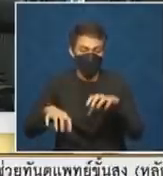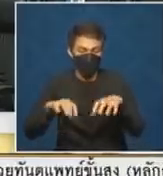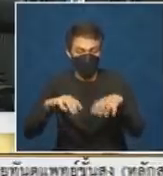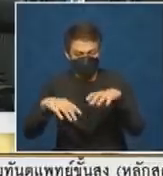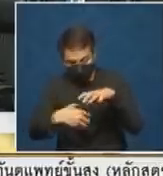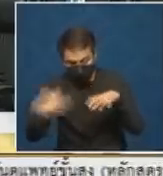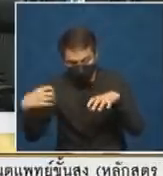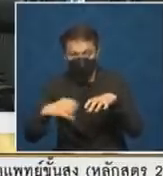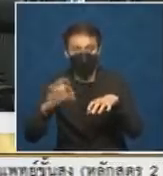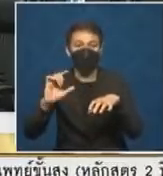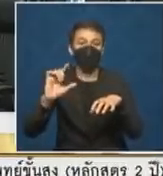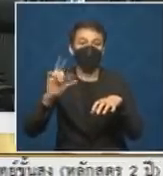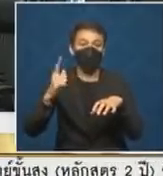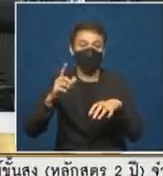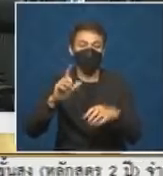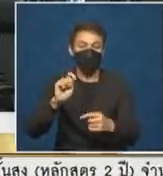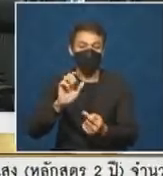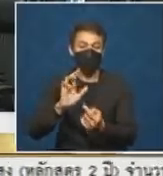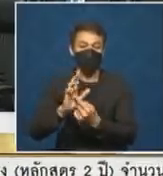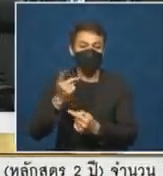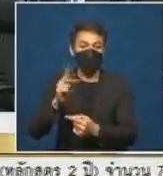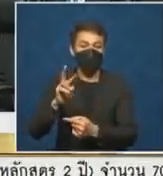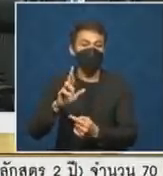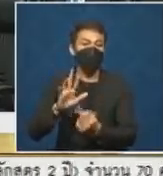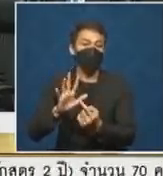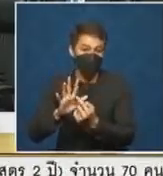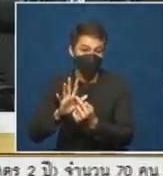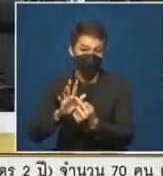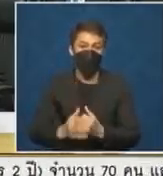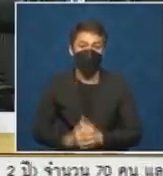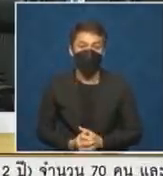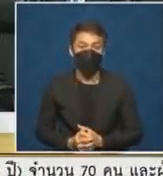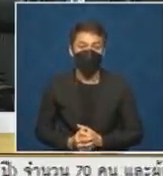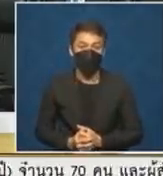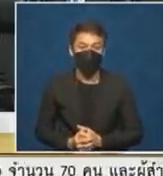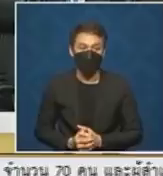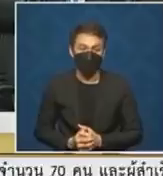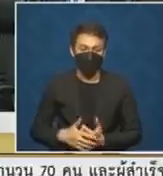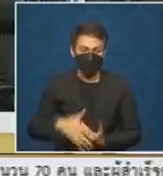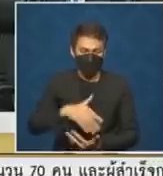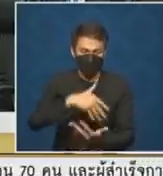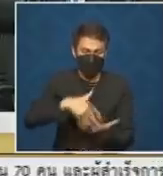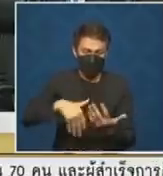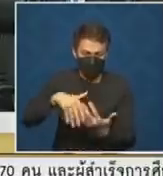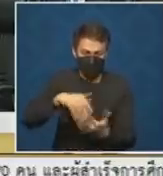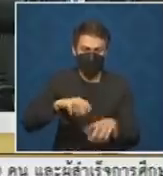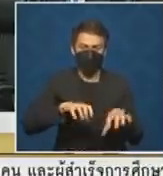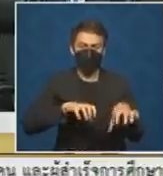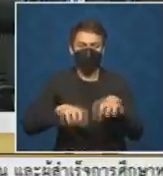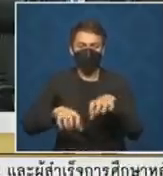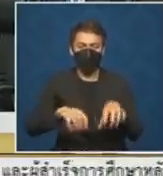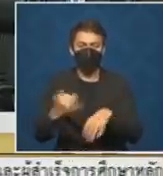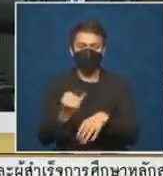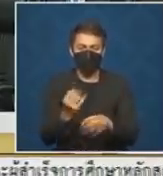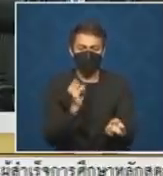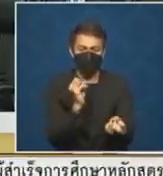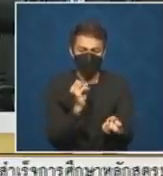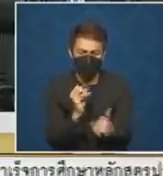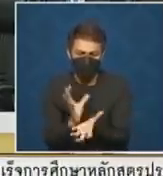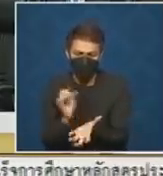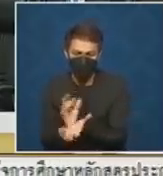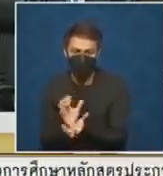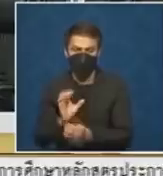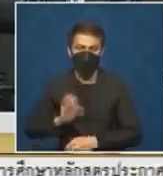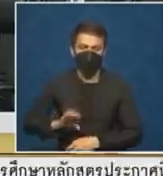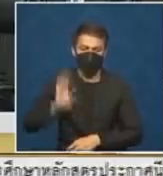ออันนี้20 30ล้านถ้าพูดแค่นี้แล้วหยุดก็ไม่มีใครเขาเชื่อนะฮะแต่พวกนั้นเป็นนักการเมืองหน้าใหม่